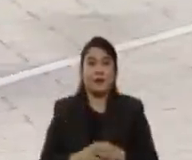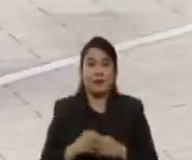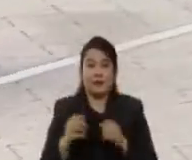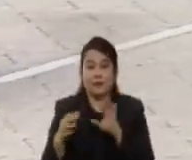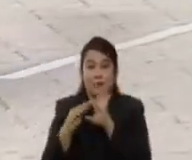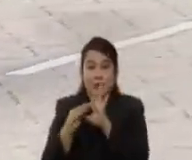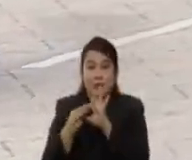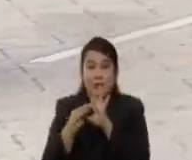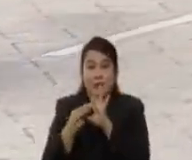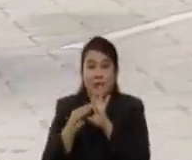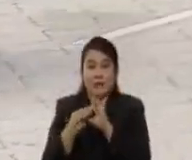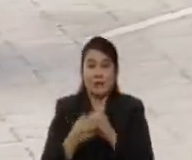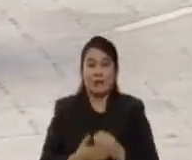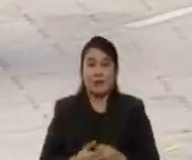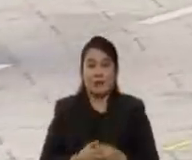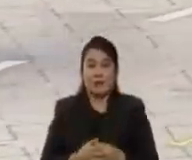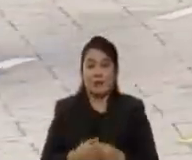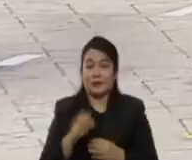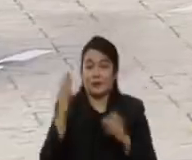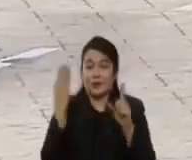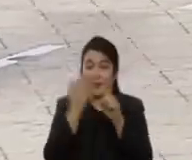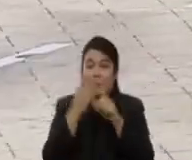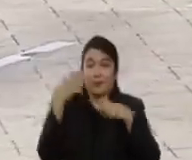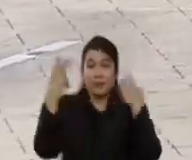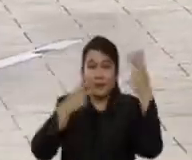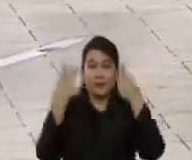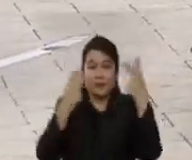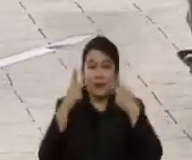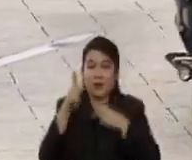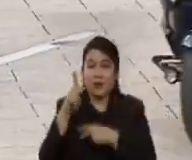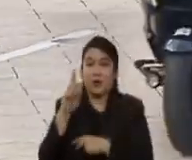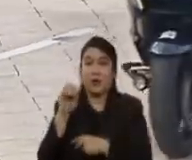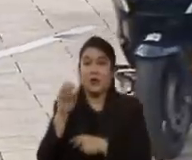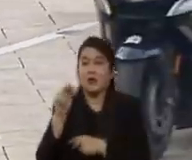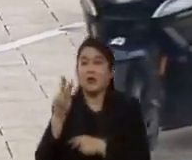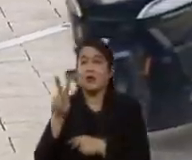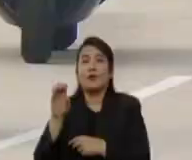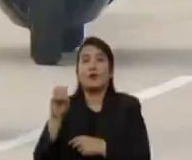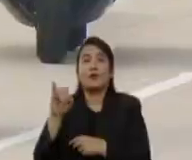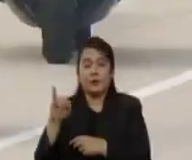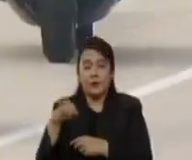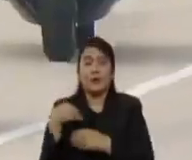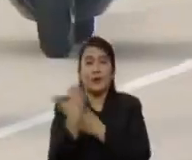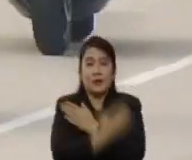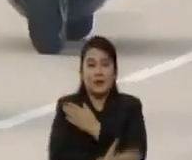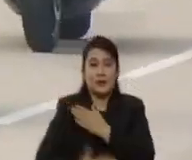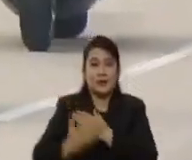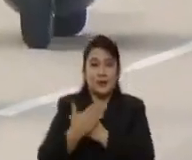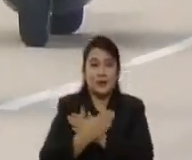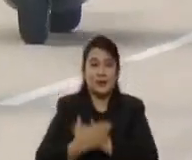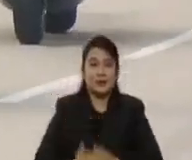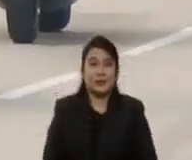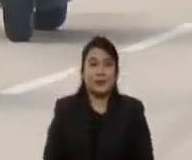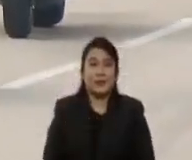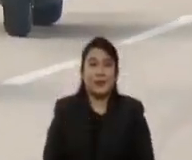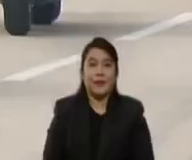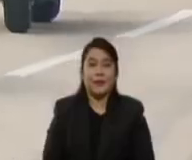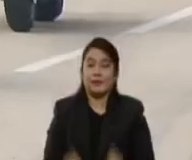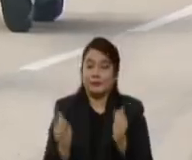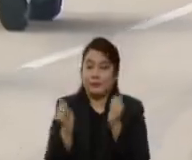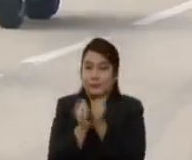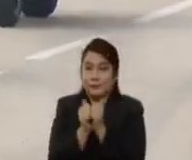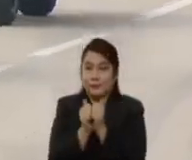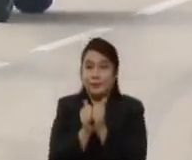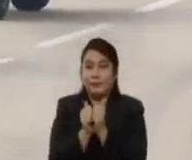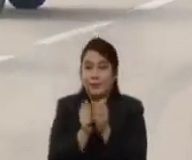Kerjasama Strategik Misi Jelajah Konvoi Kembara Merdeka Keluarga Malaysia di seluruh negara. Turut serta ialah